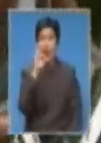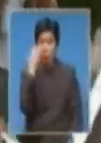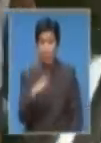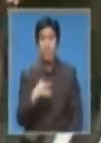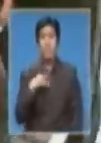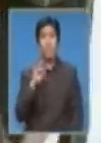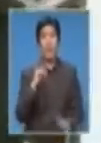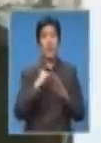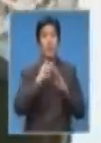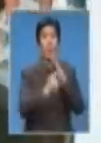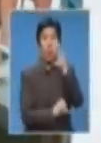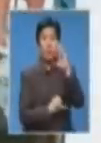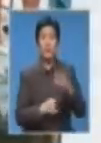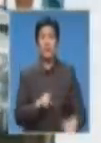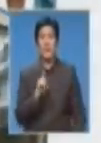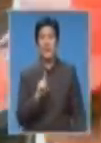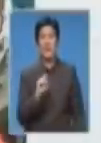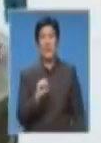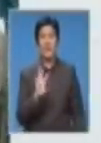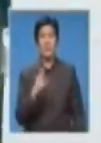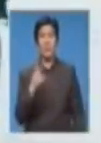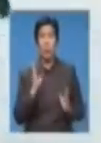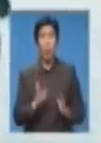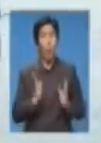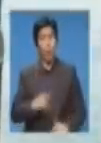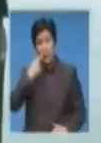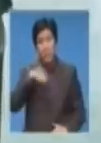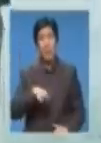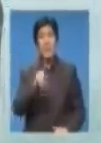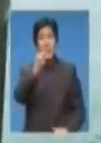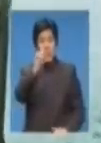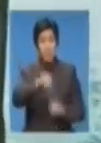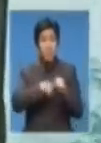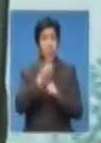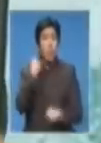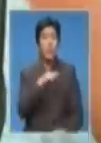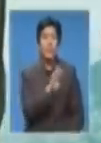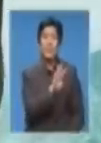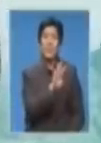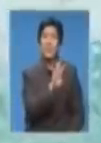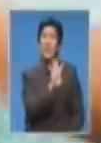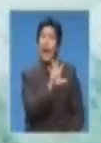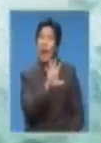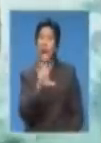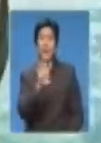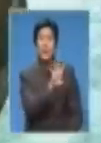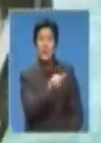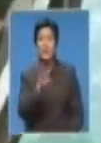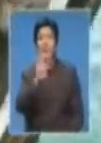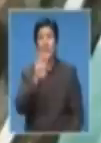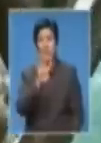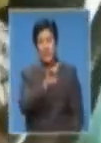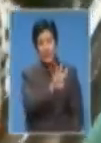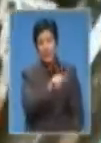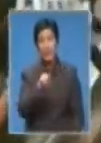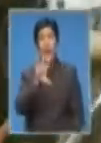จังหวัดอ่ะ 140,000 คนเนี่ย20ปีแล้วนะครับแต่ก่อนมี 4-5 แสนน่ะออกไปได้เนี่ย20กว่าปี